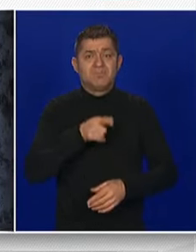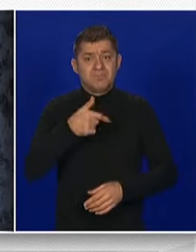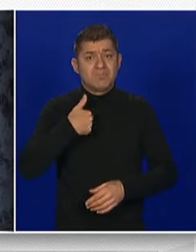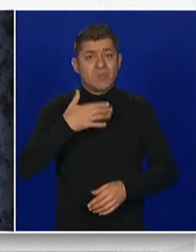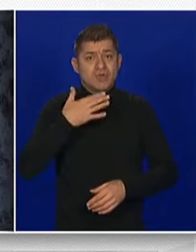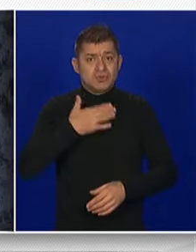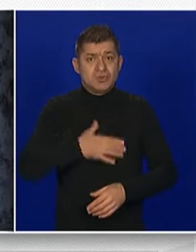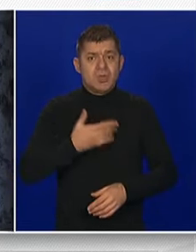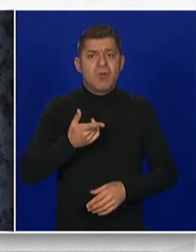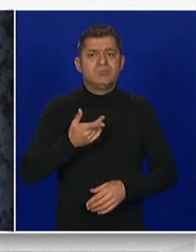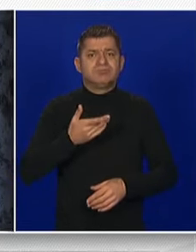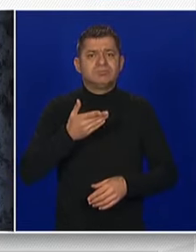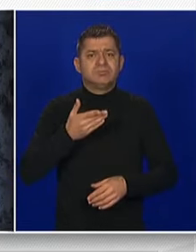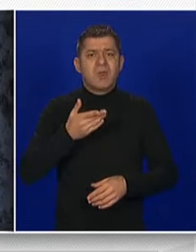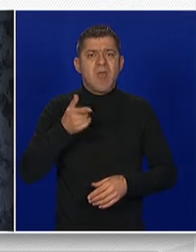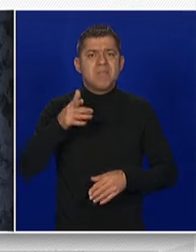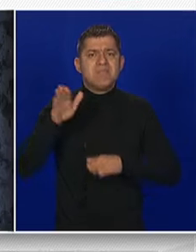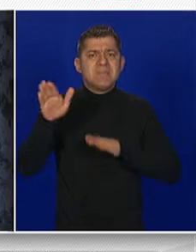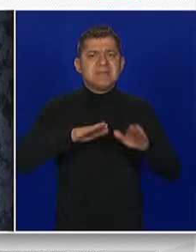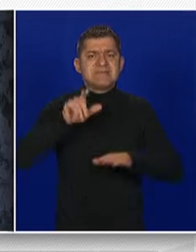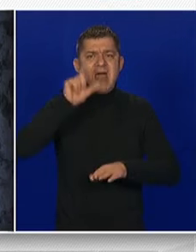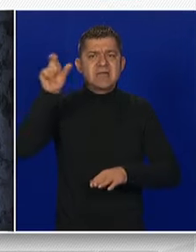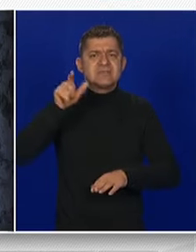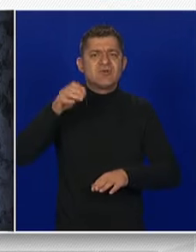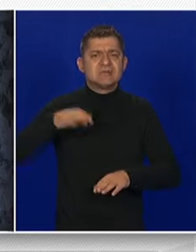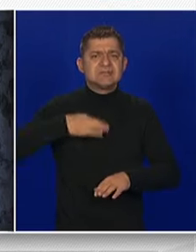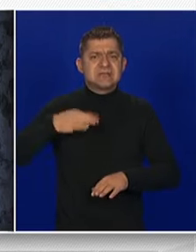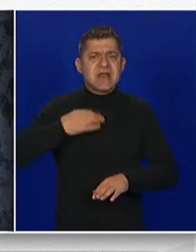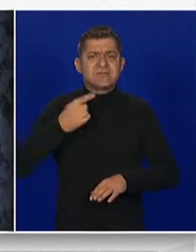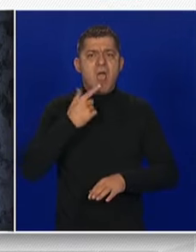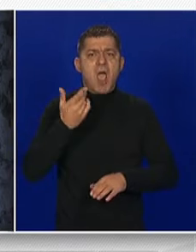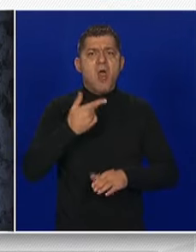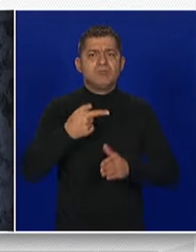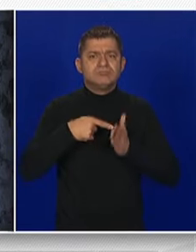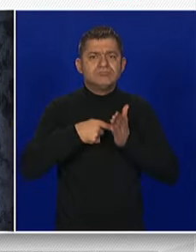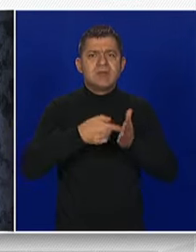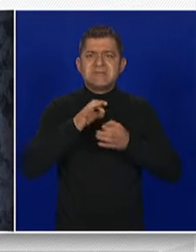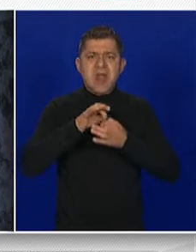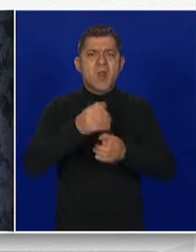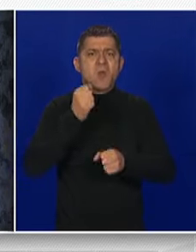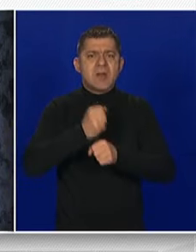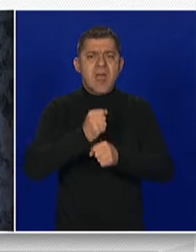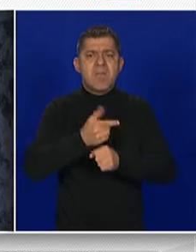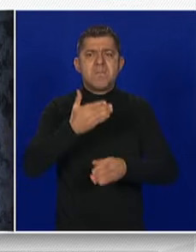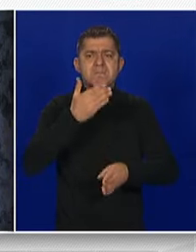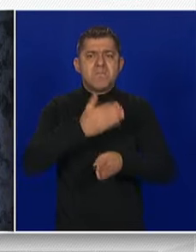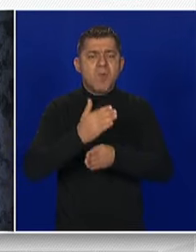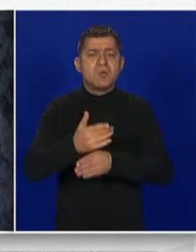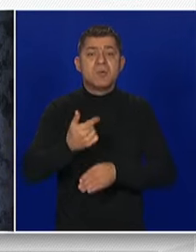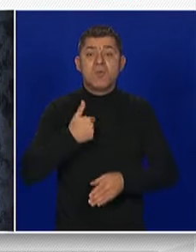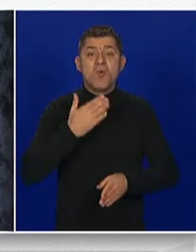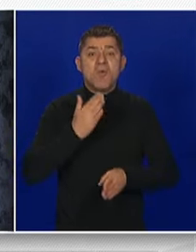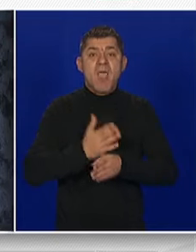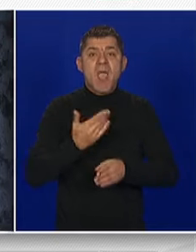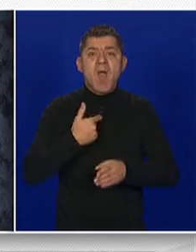kroz uputu Ministarstva zdravstva institucionalizirati, jer eto, odgovaramo na sve izazove na